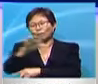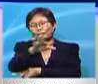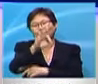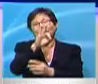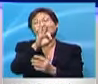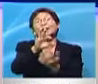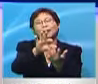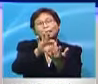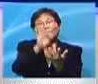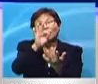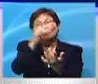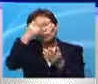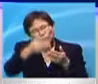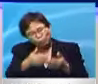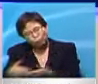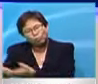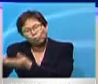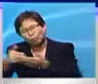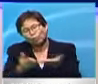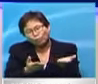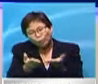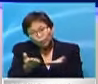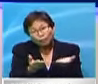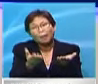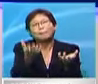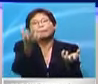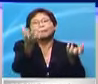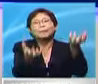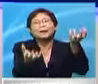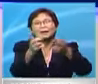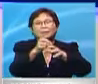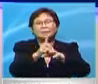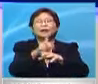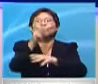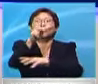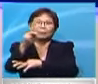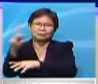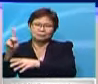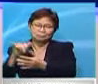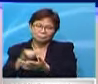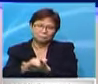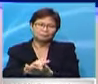untuk meneruskan kesinambungan khidmat Bakti BN di Bandar diraja